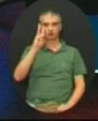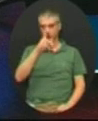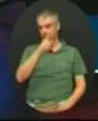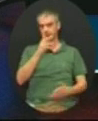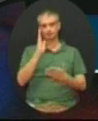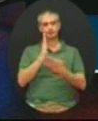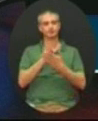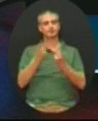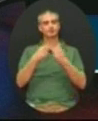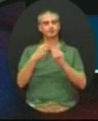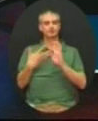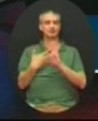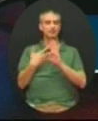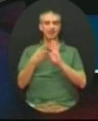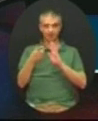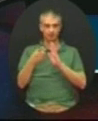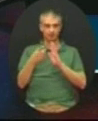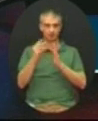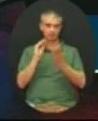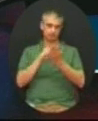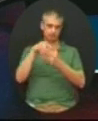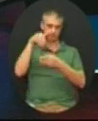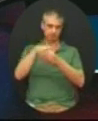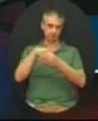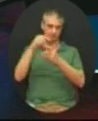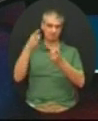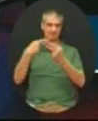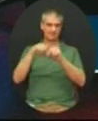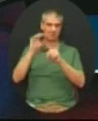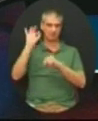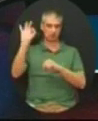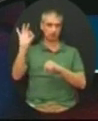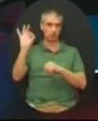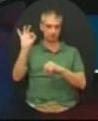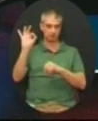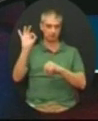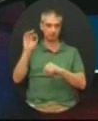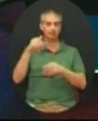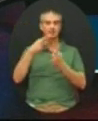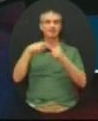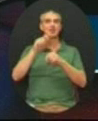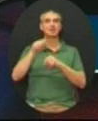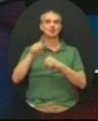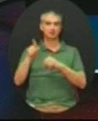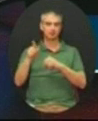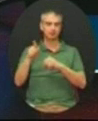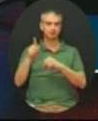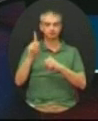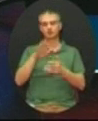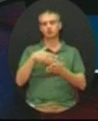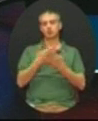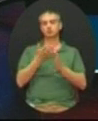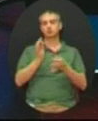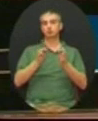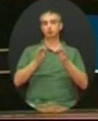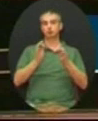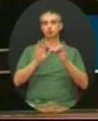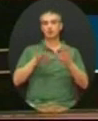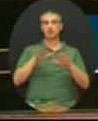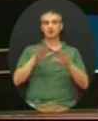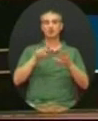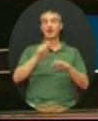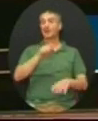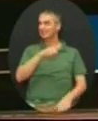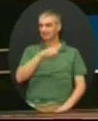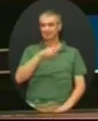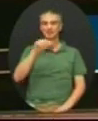אותה ועדת חקירה פרלמנטרית אצלו בוועדה, בוועדת הכנסת, והיועץ המשפטי לממשלה אייל ינון